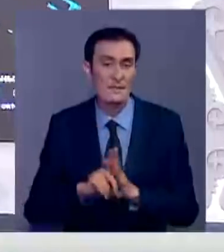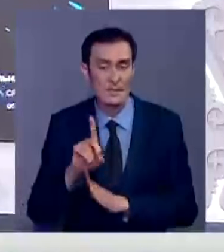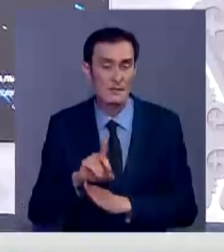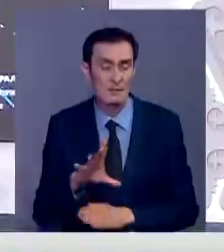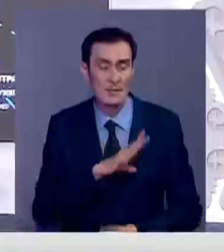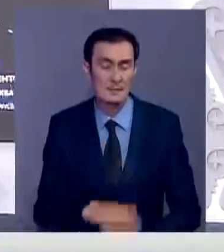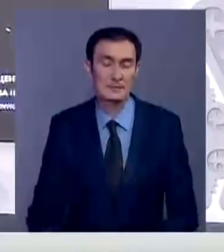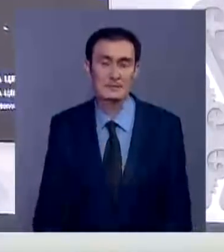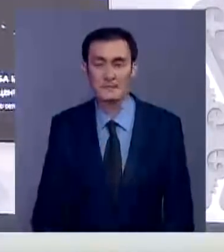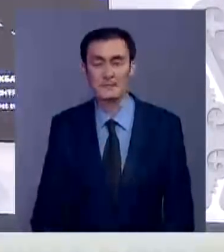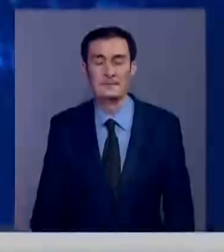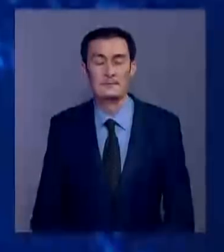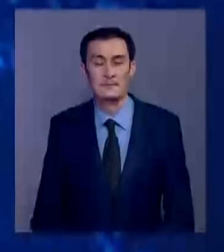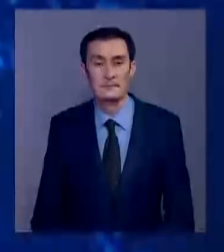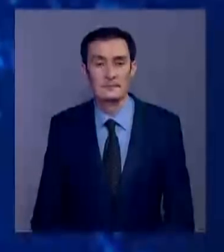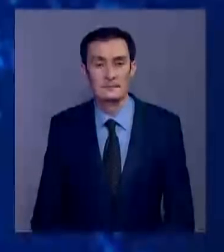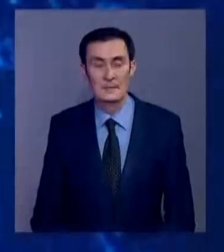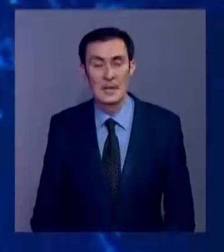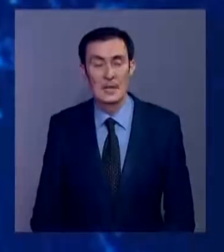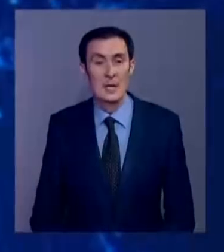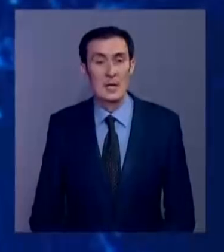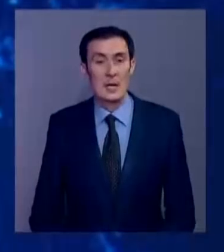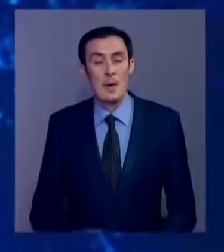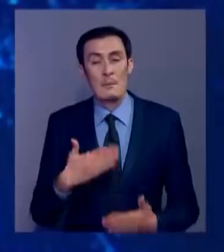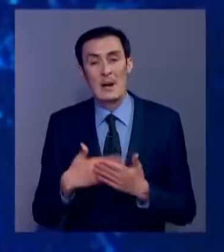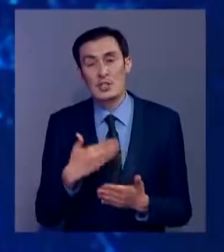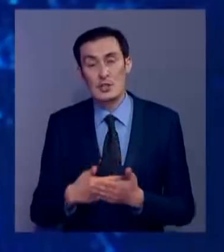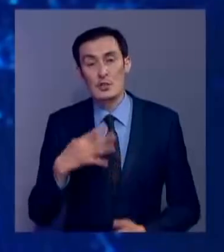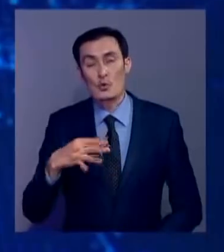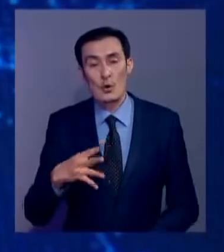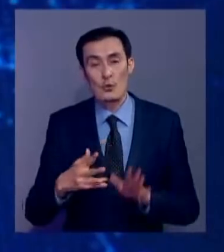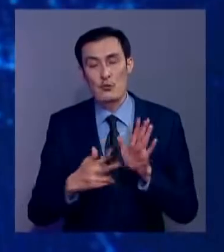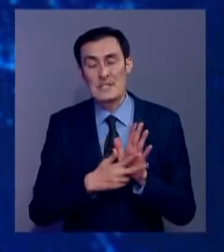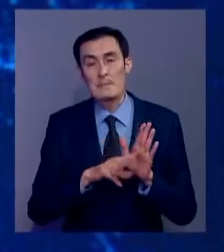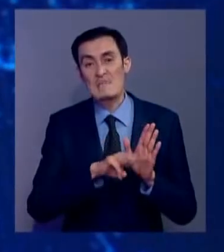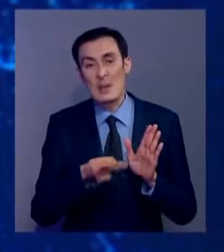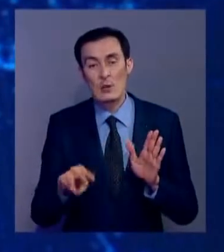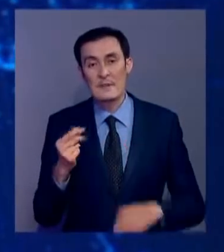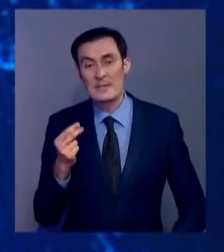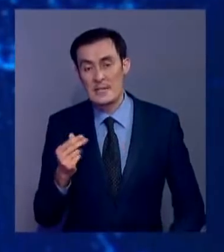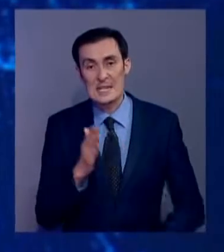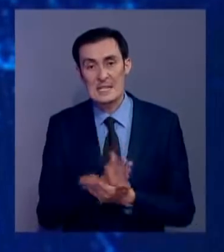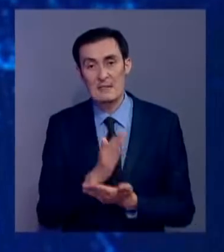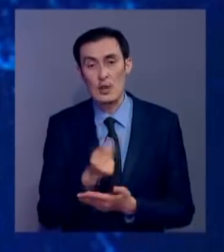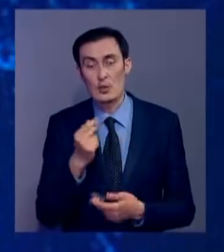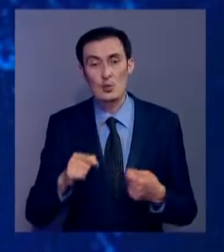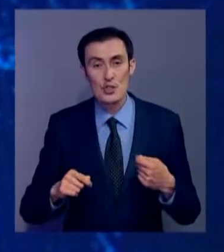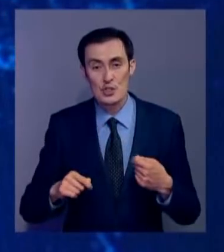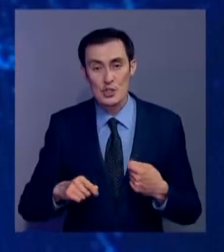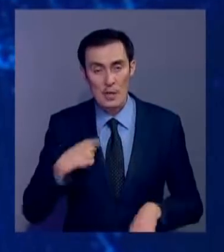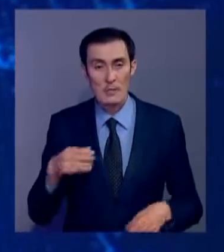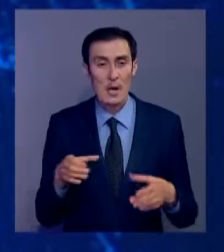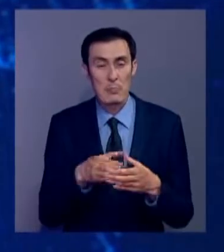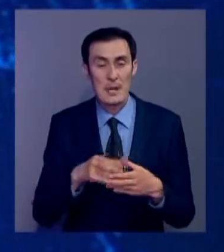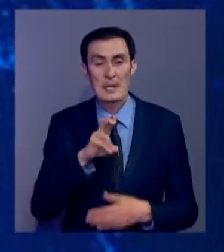вами столкнулись. К другим темам. Почти 48 миллионов тенге составляет ущерб,